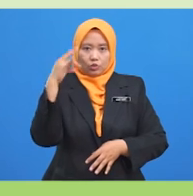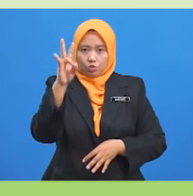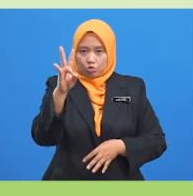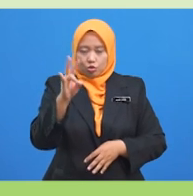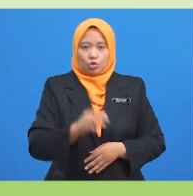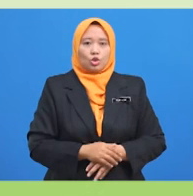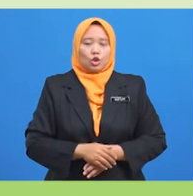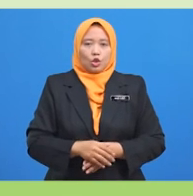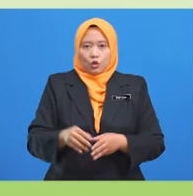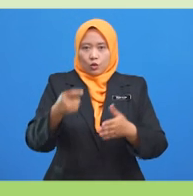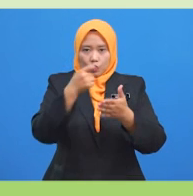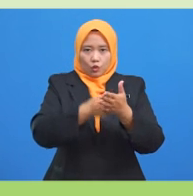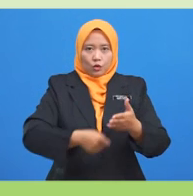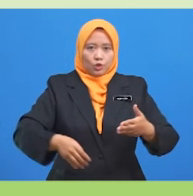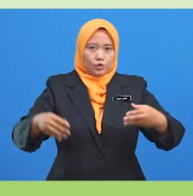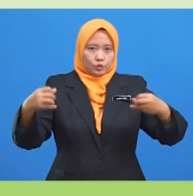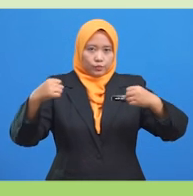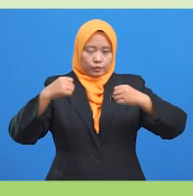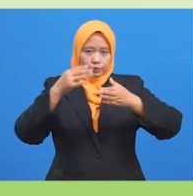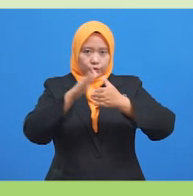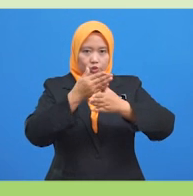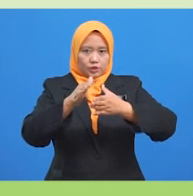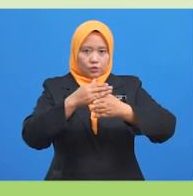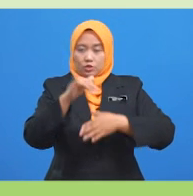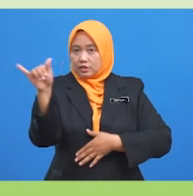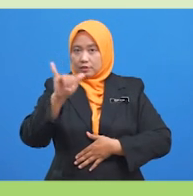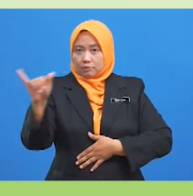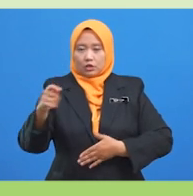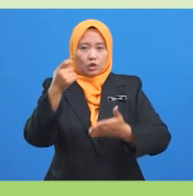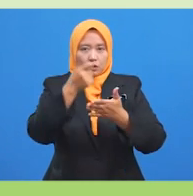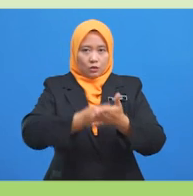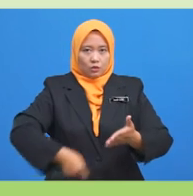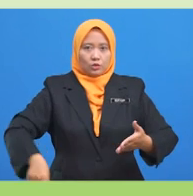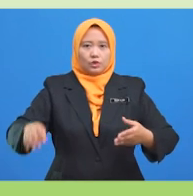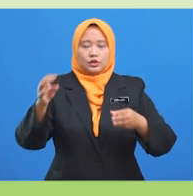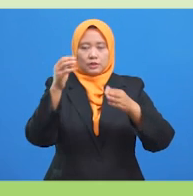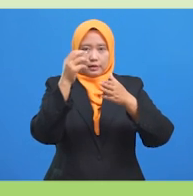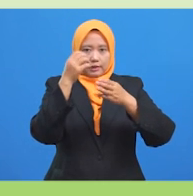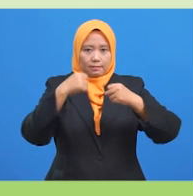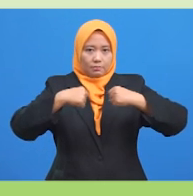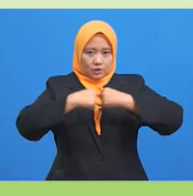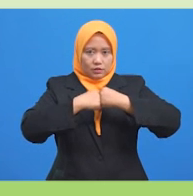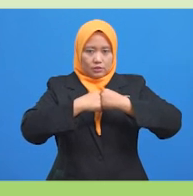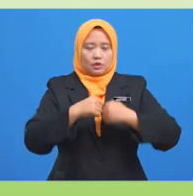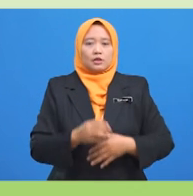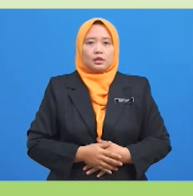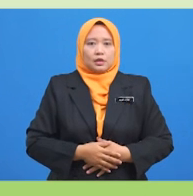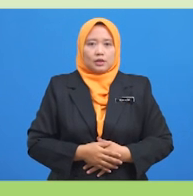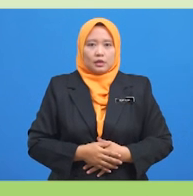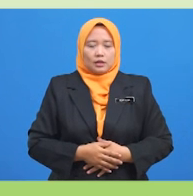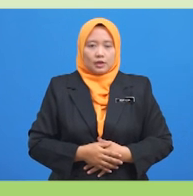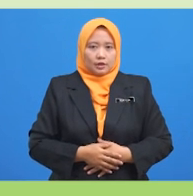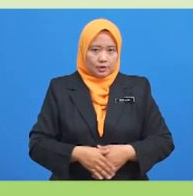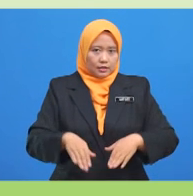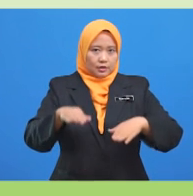Pada tahap itu, kos purata mencapai nilai minimum. Daripada rajah, kita boleh